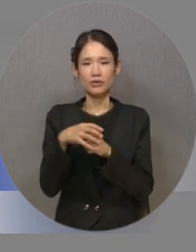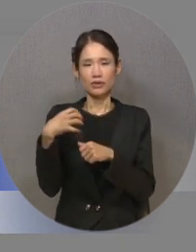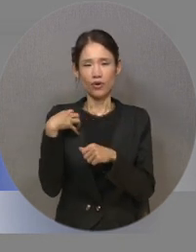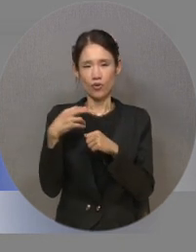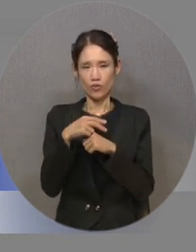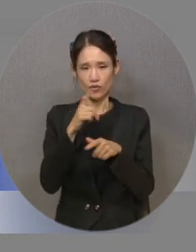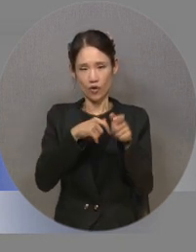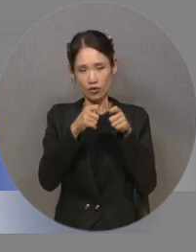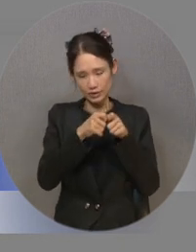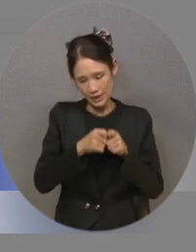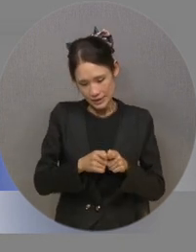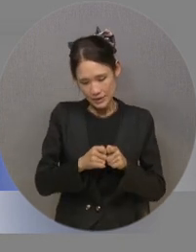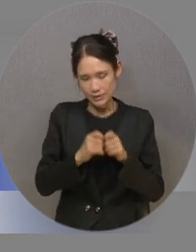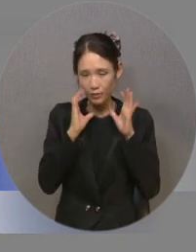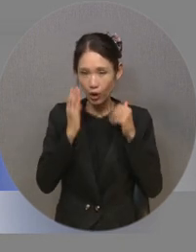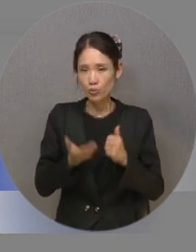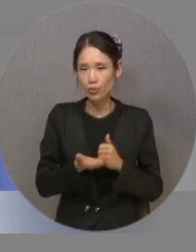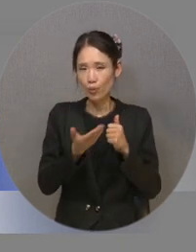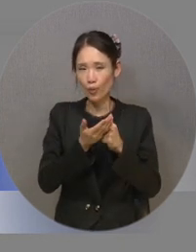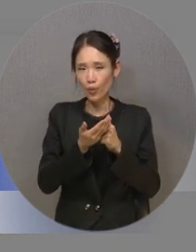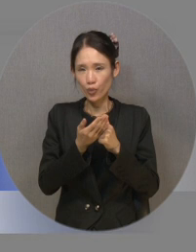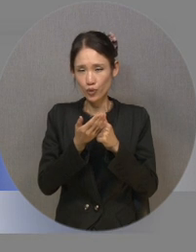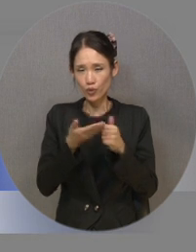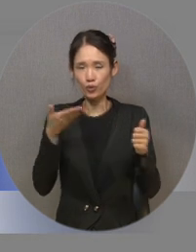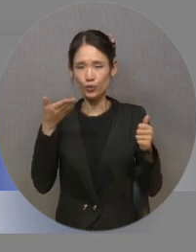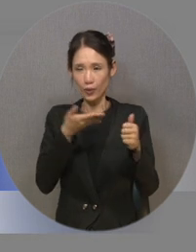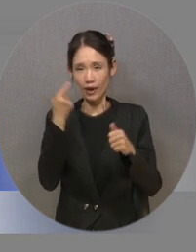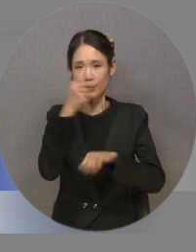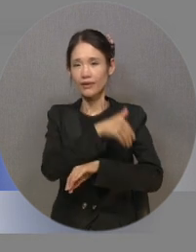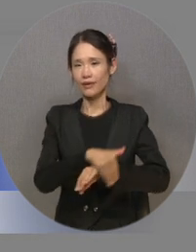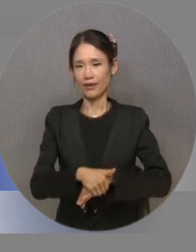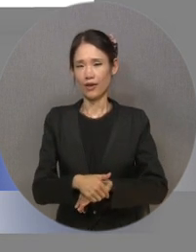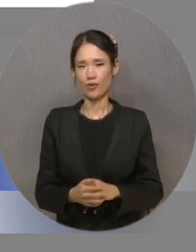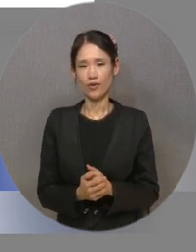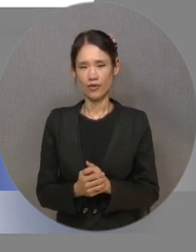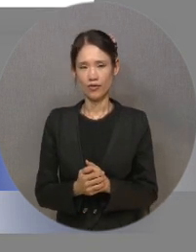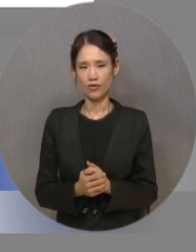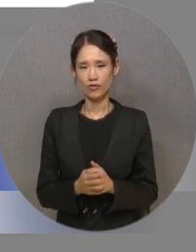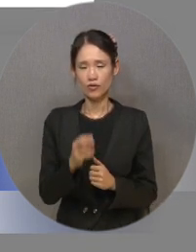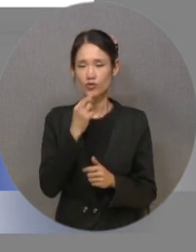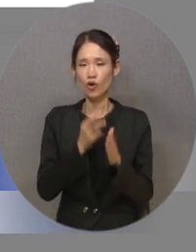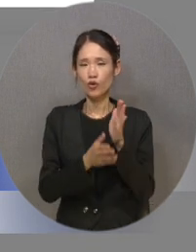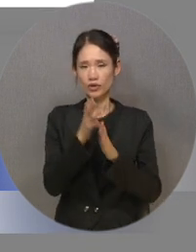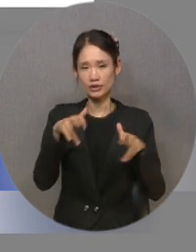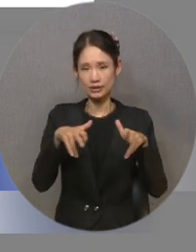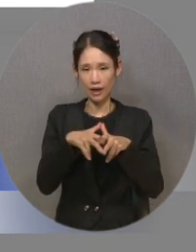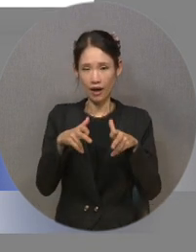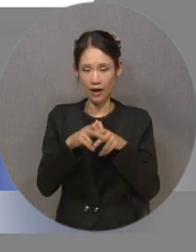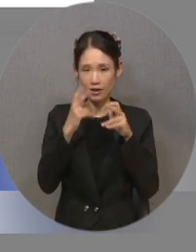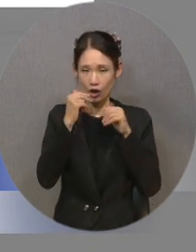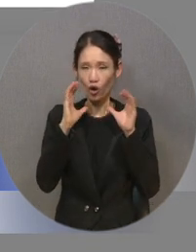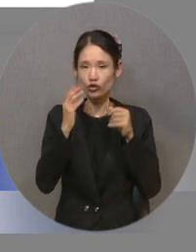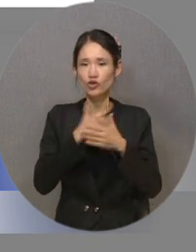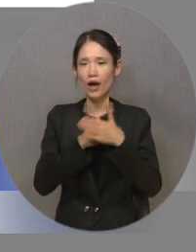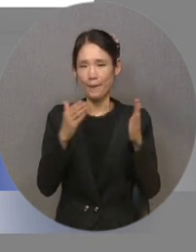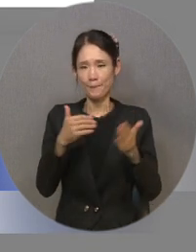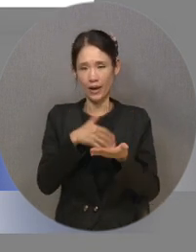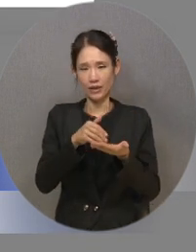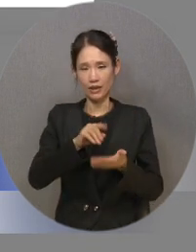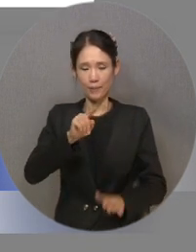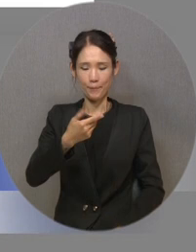세심한 보육이 이어질 수 있도록 한다는 계획입니다 아울러 서울시는 장애 영유아반의